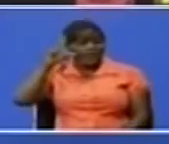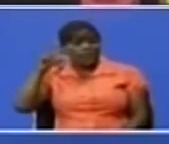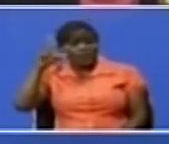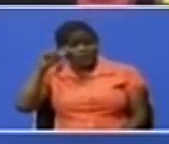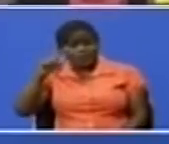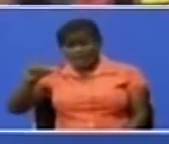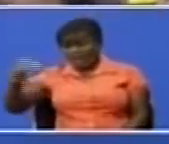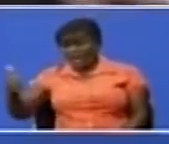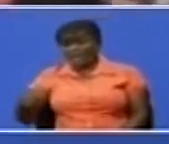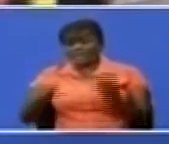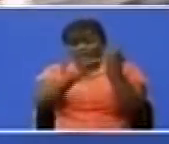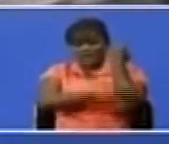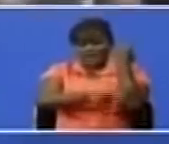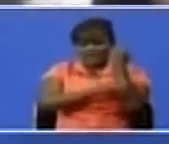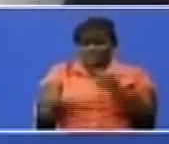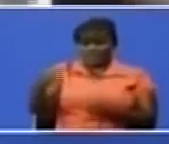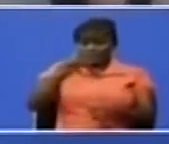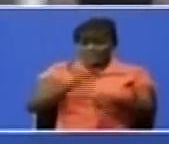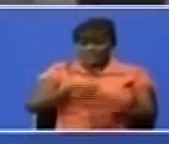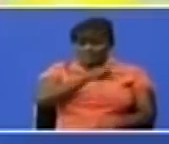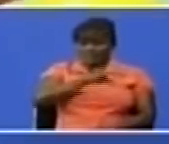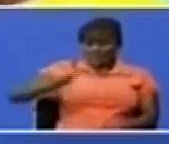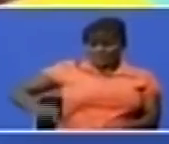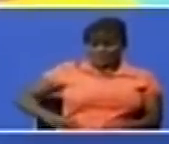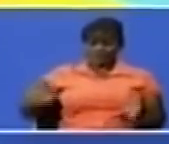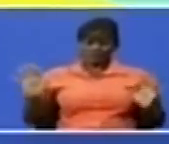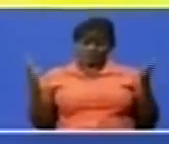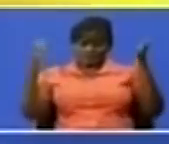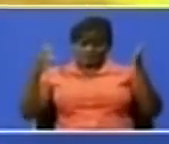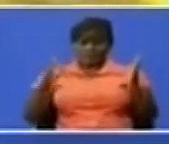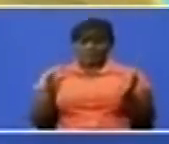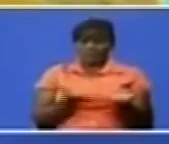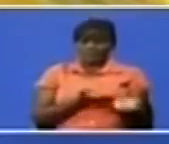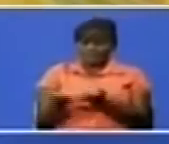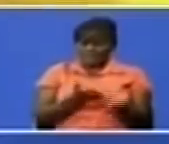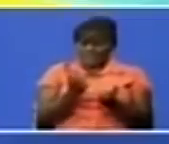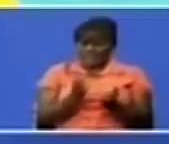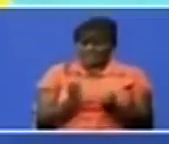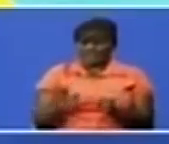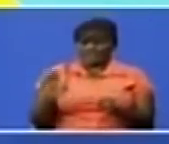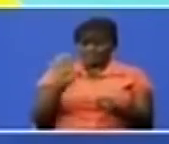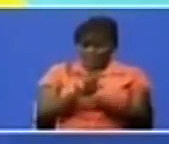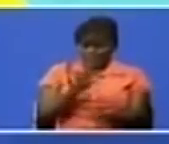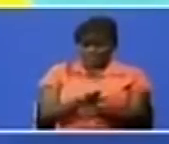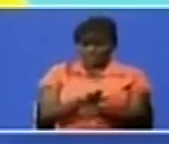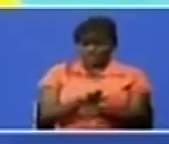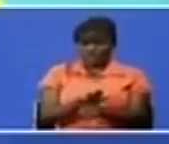mingine nchini wakati wa shamra shamra za Krismasi na mwaka mpya, huku biashara ikionekana kunoga vilivyo.